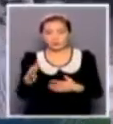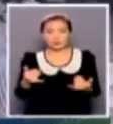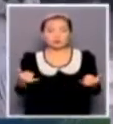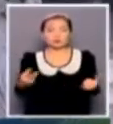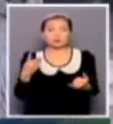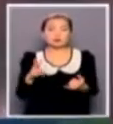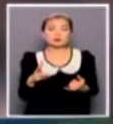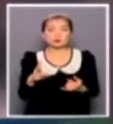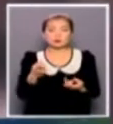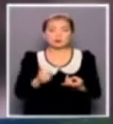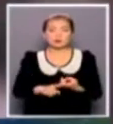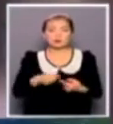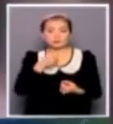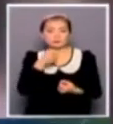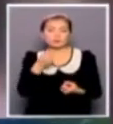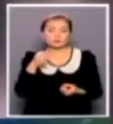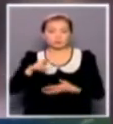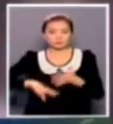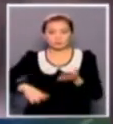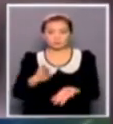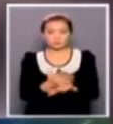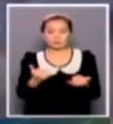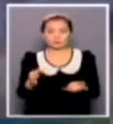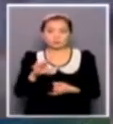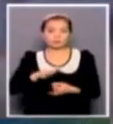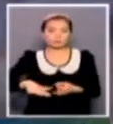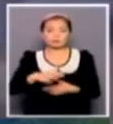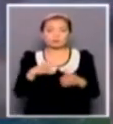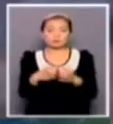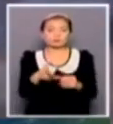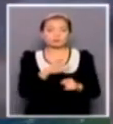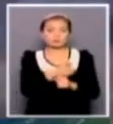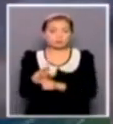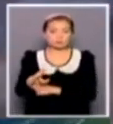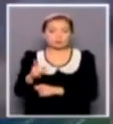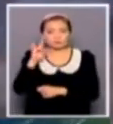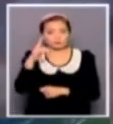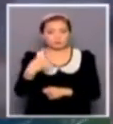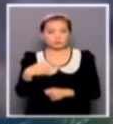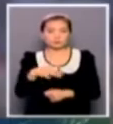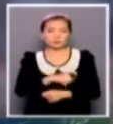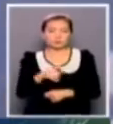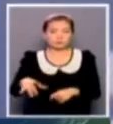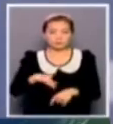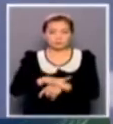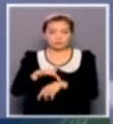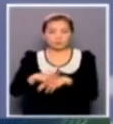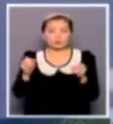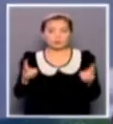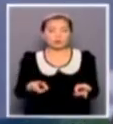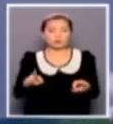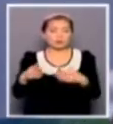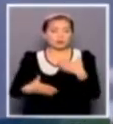үш асабаға қатысты хаттама толтырылды. Сондай-ақ Атыраудағы мобильді топ шектеуді елемей 40-қа жуық адамды жинап арнайы